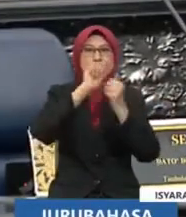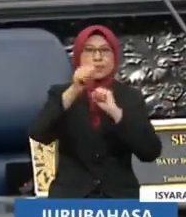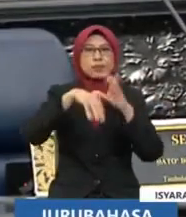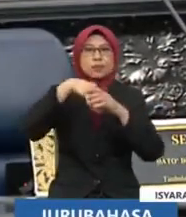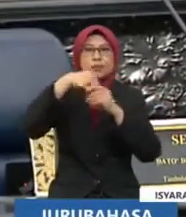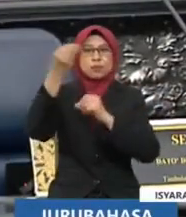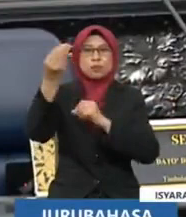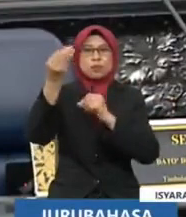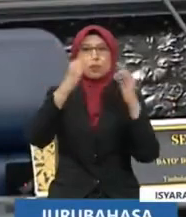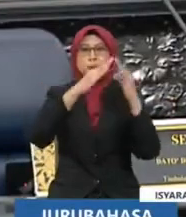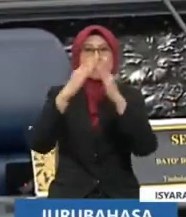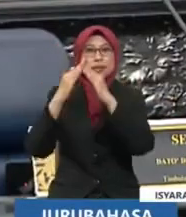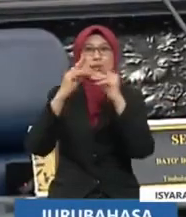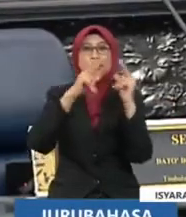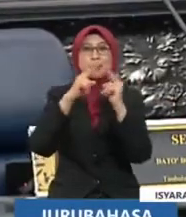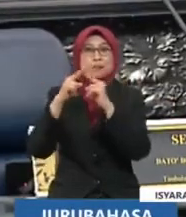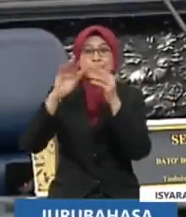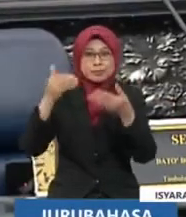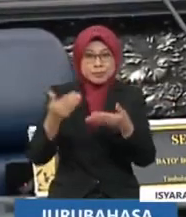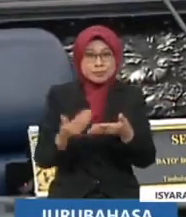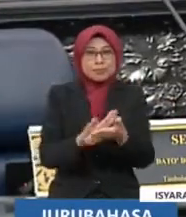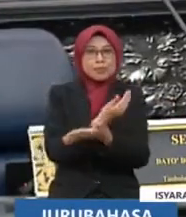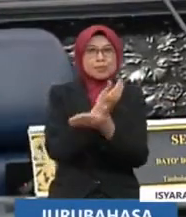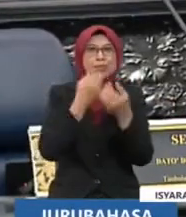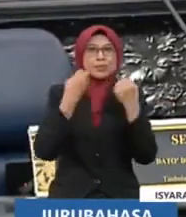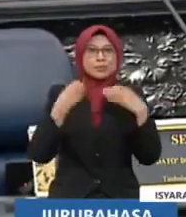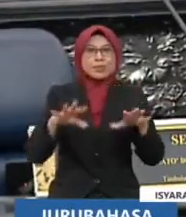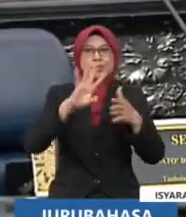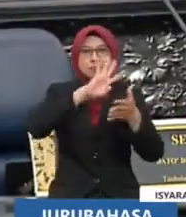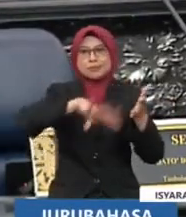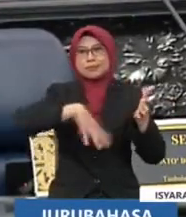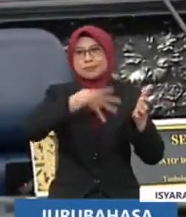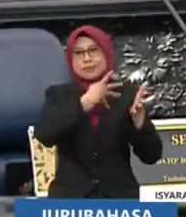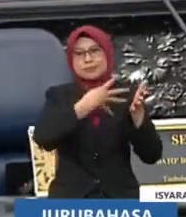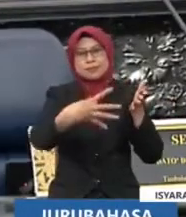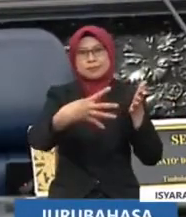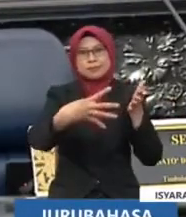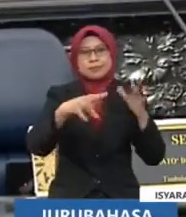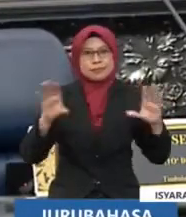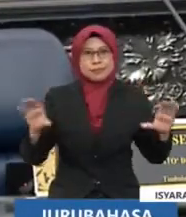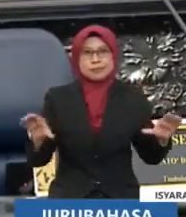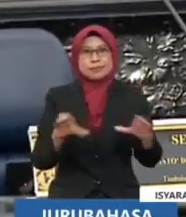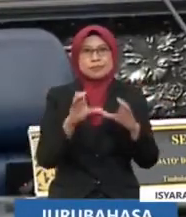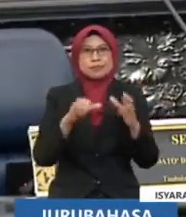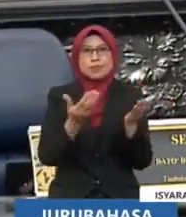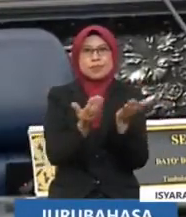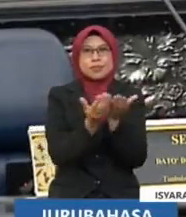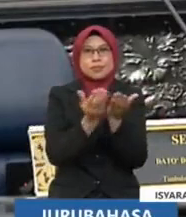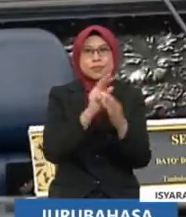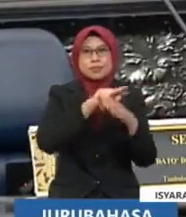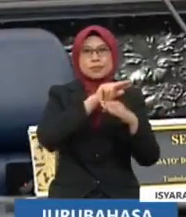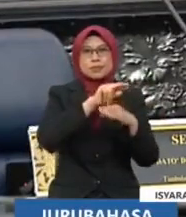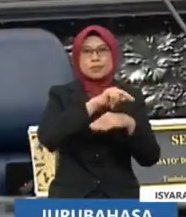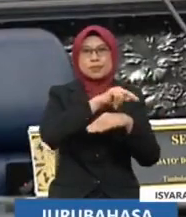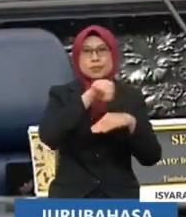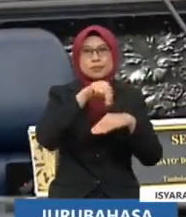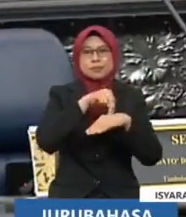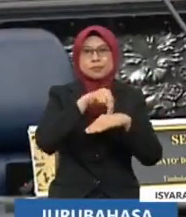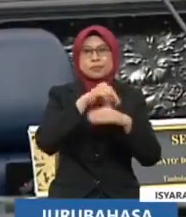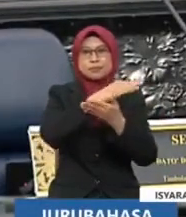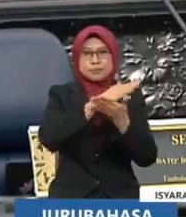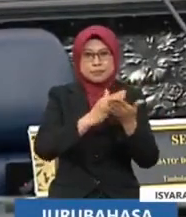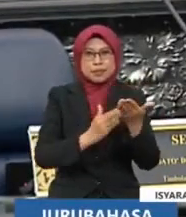bandar bandar terbaru telah pun dijadualkan akan dilangsungkan di Sekolah Kebangsaan